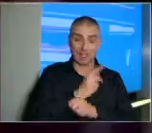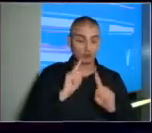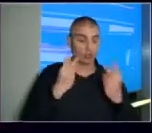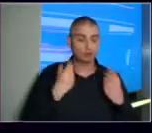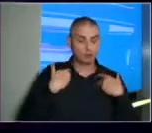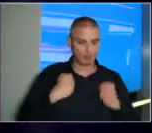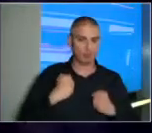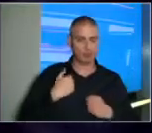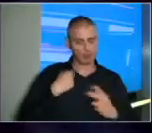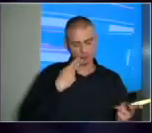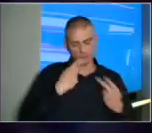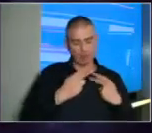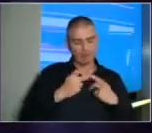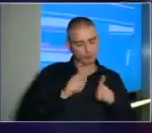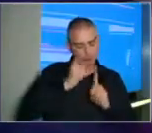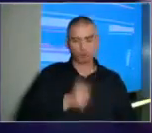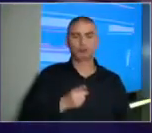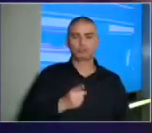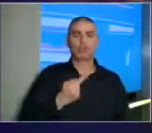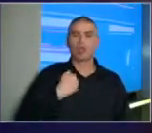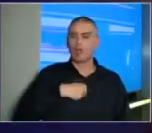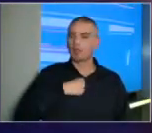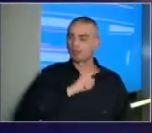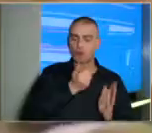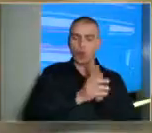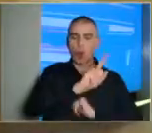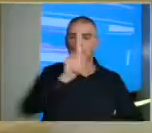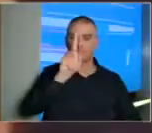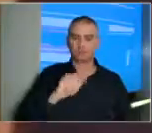ביטחוני, אנחנו מגיבים כראוי. אנחנו לא מבטרים.